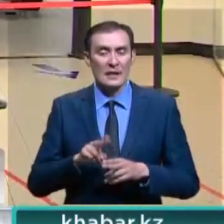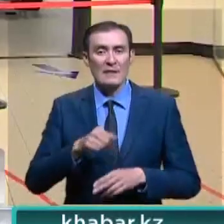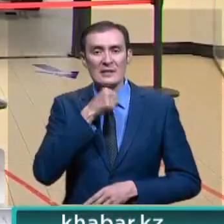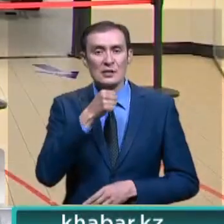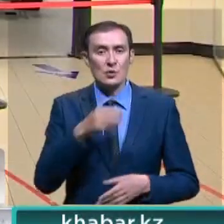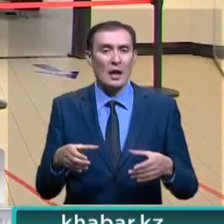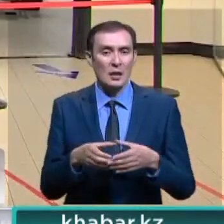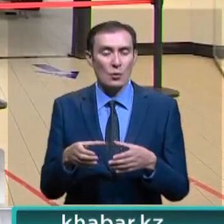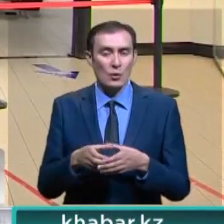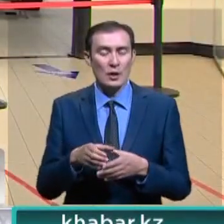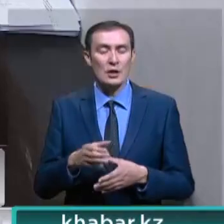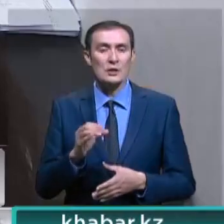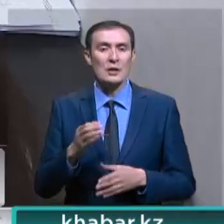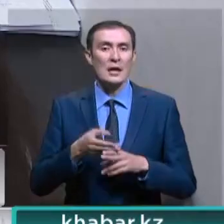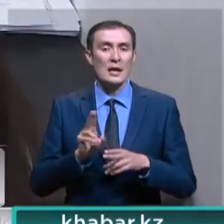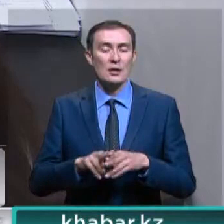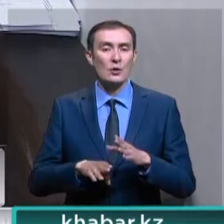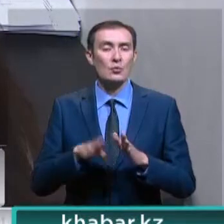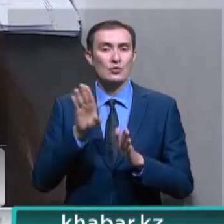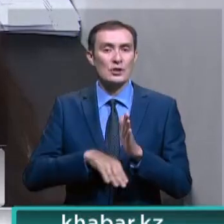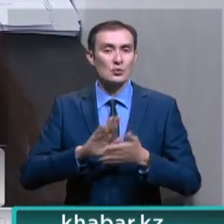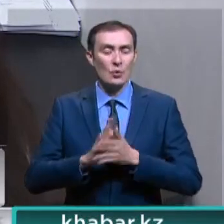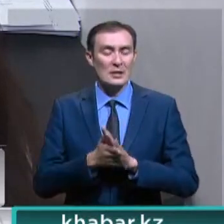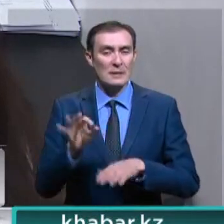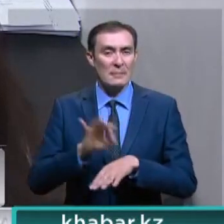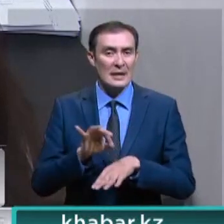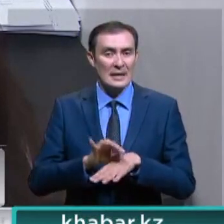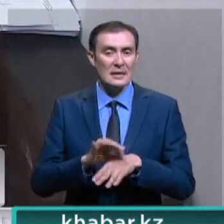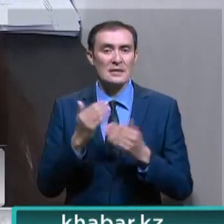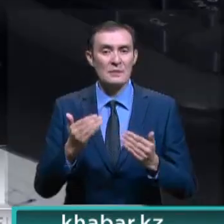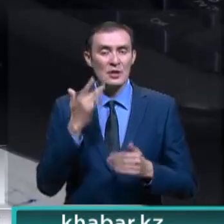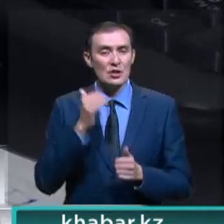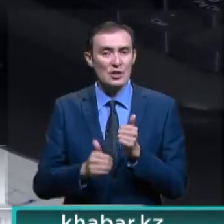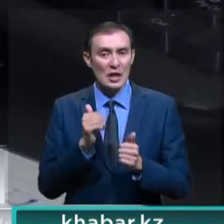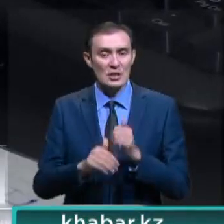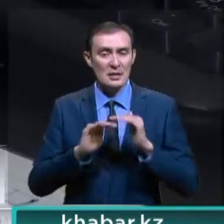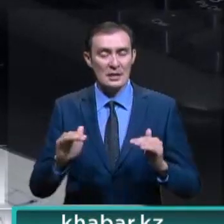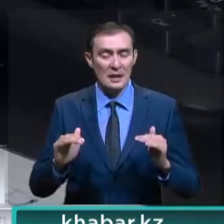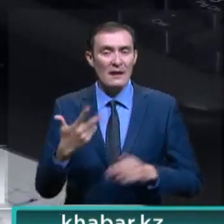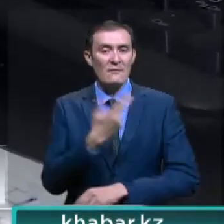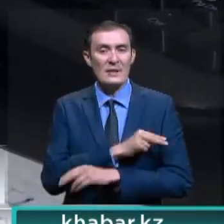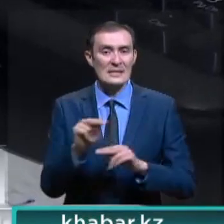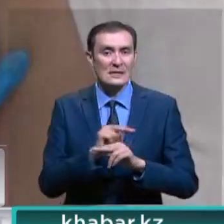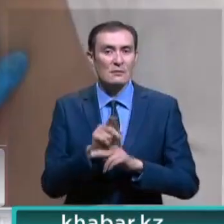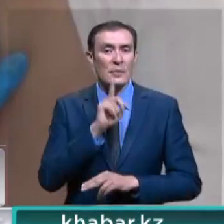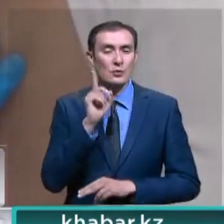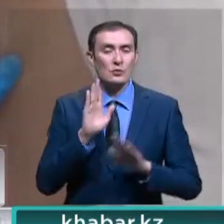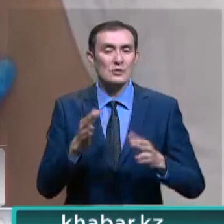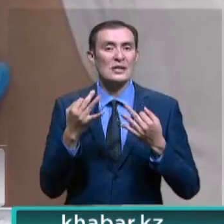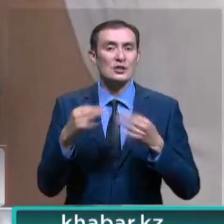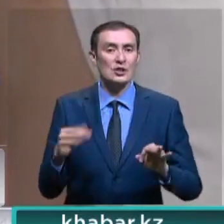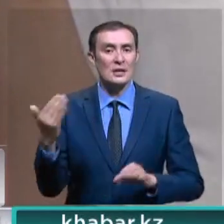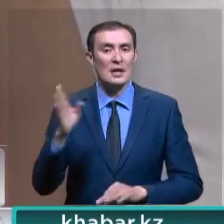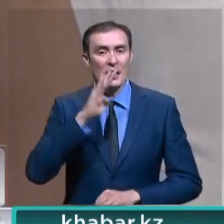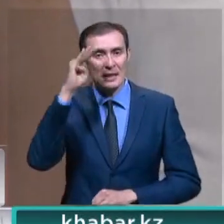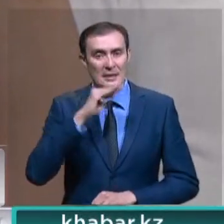категории и с ухудшением этой ситуации болеть несовершеннолетние стали чаще вакцинировать подростков будут только с разрешения